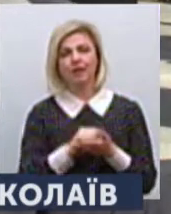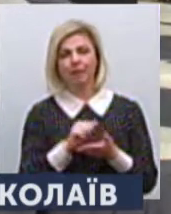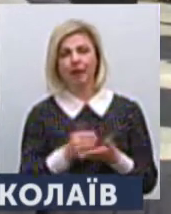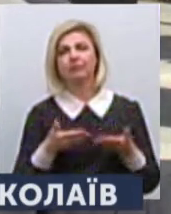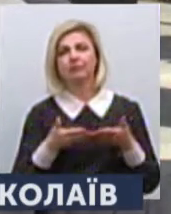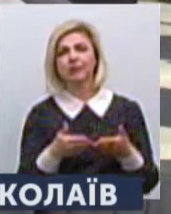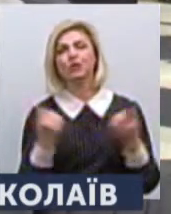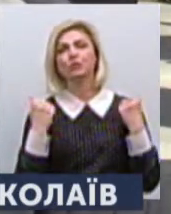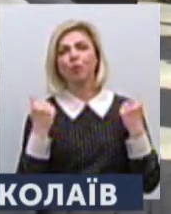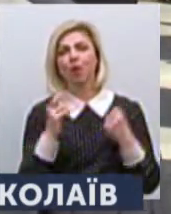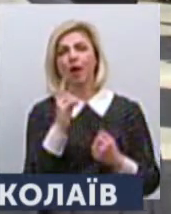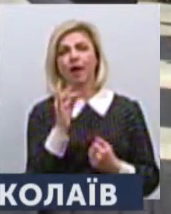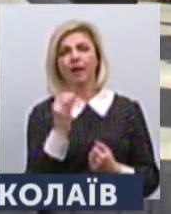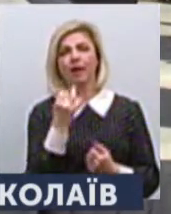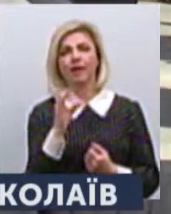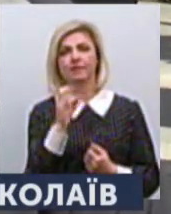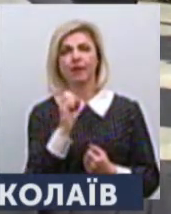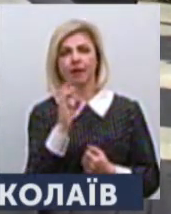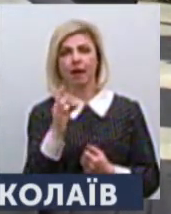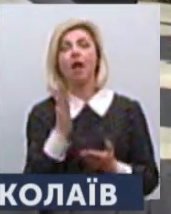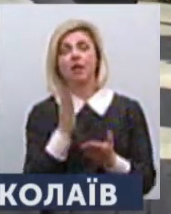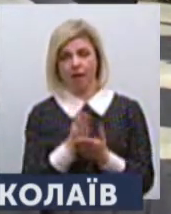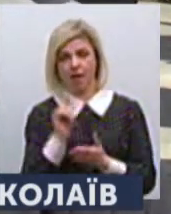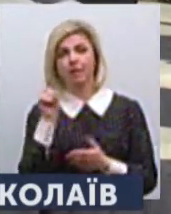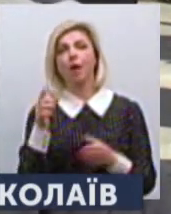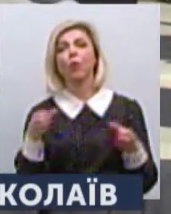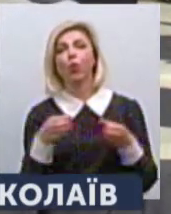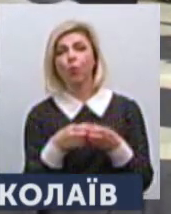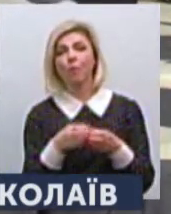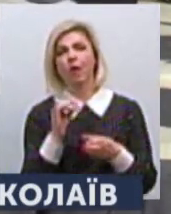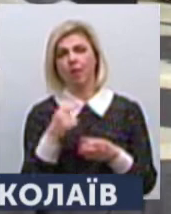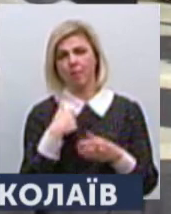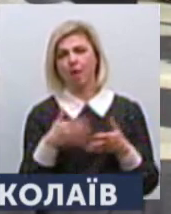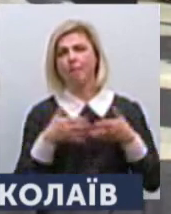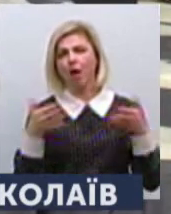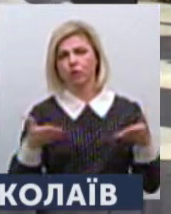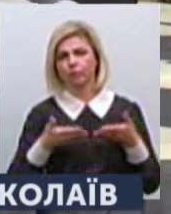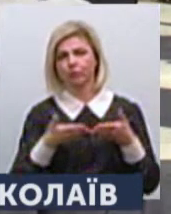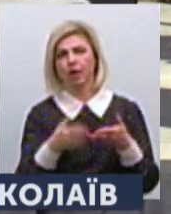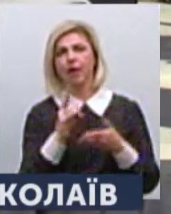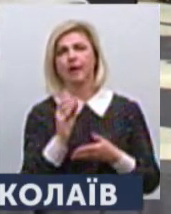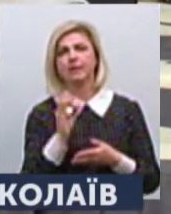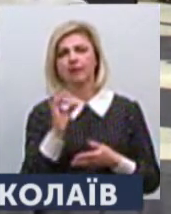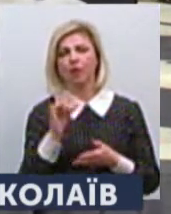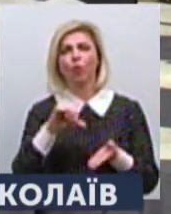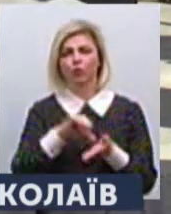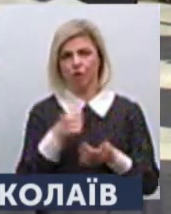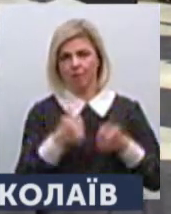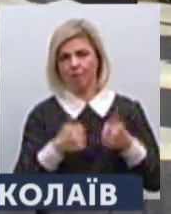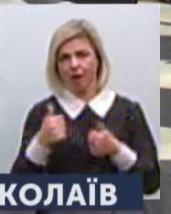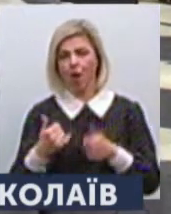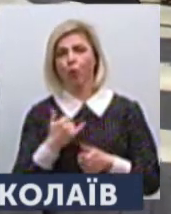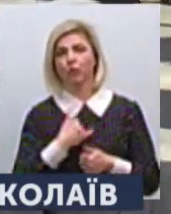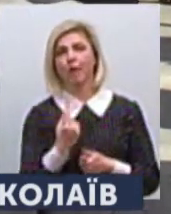спорті. В цій же школі є крейсерська група, і ми ходимо на крейсерських великих яхтах. Теж беремо участь у змаганнях, але у нас перша